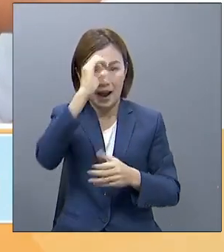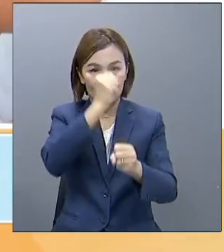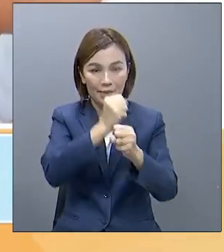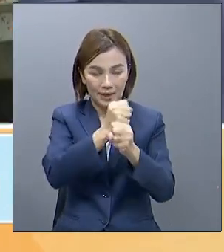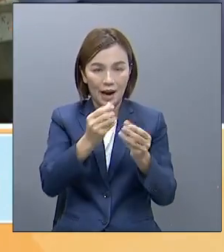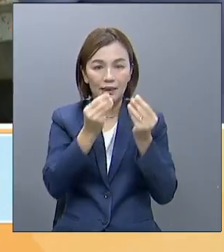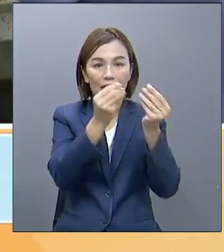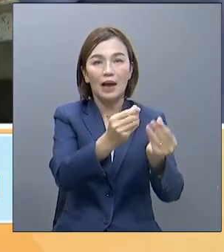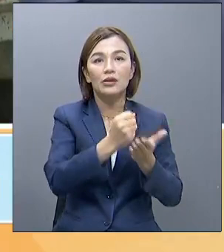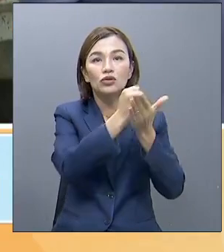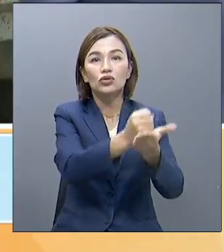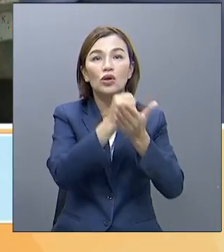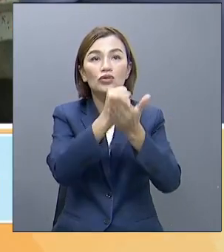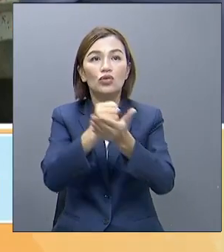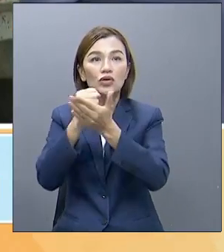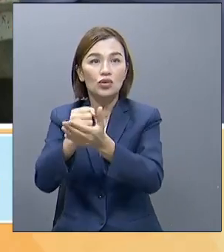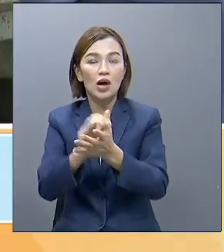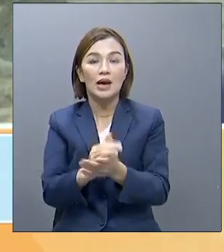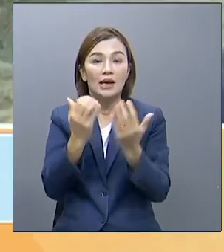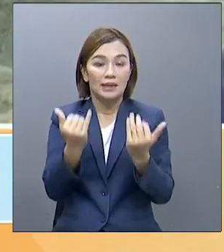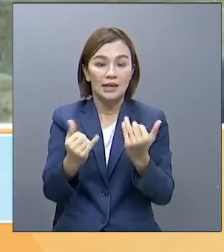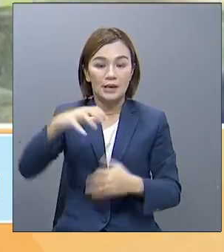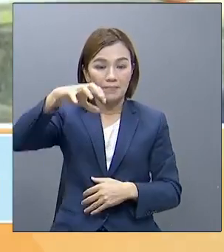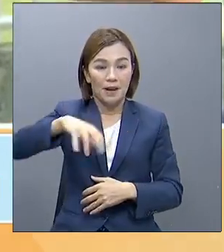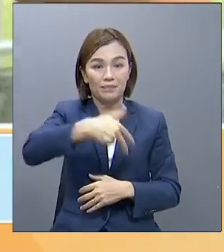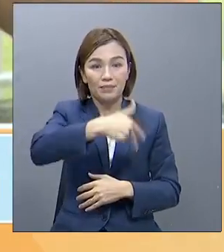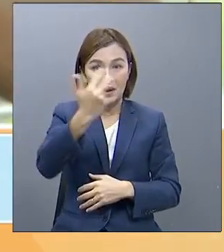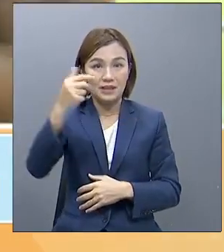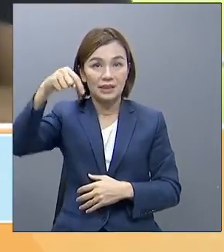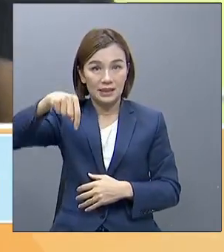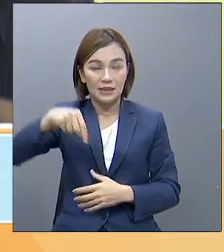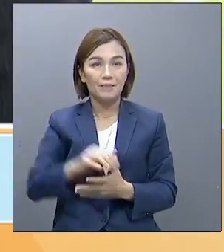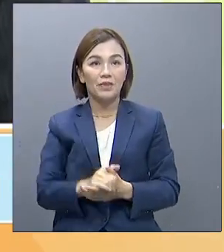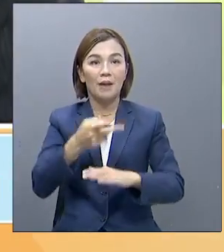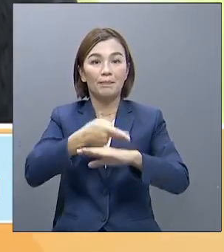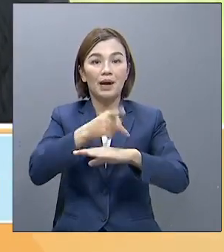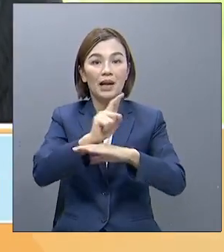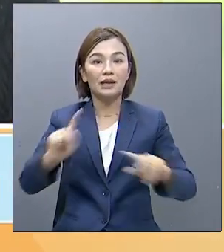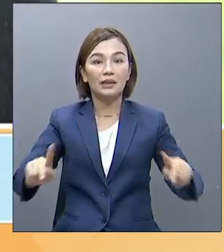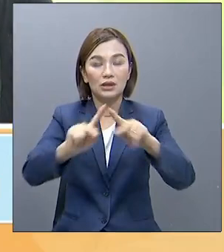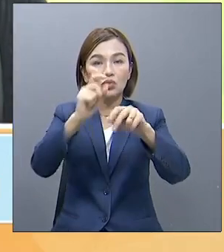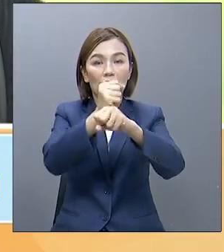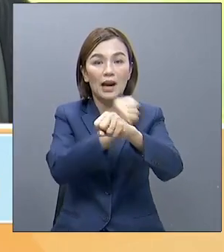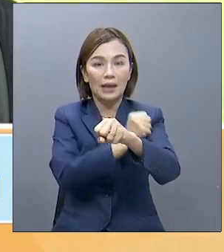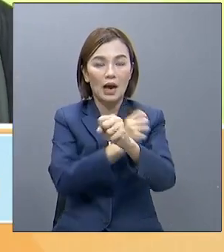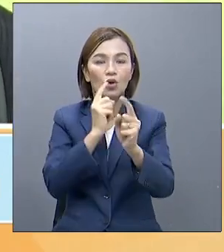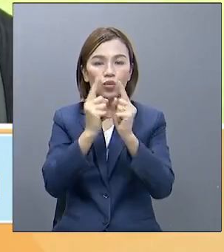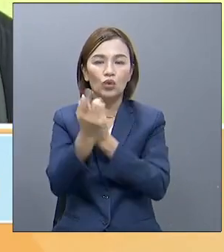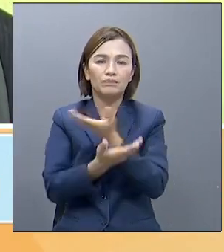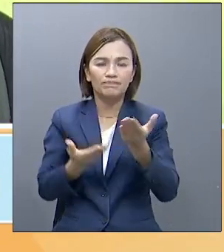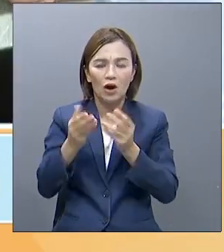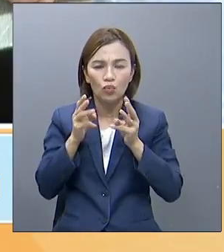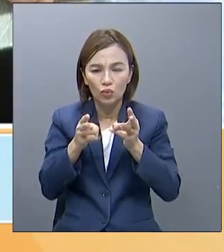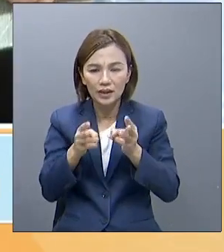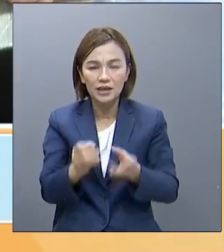ะคะซึ่งวันนี้ในรายการสถานีประชาชนค่ะปลัดกระทรวงแรงงานจะมาพูดคุยถึงเรื่องนี้ด้วยว่ามีแนวทางใน